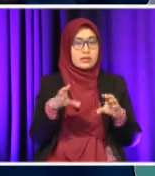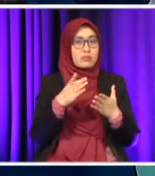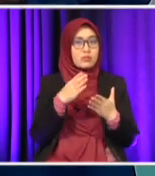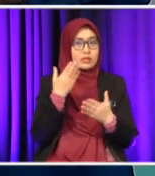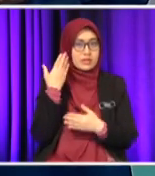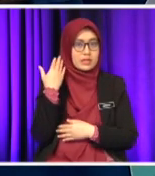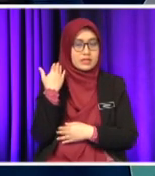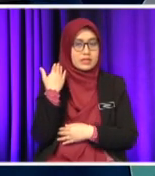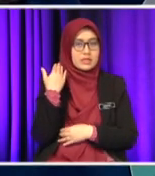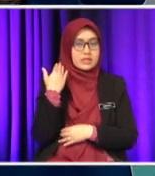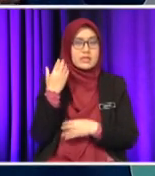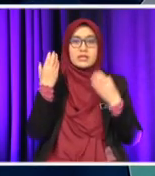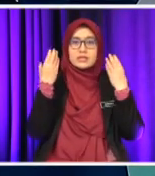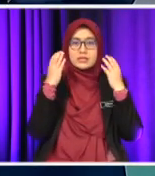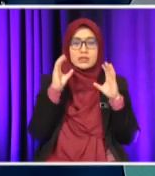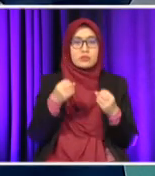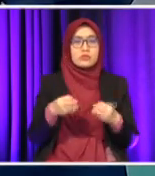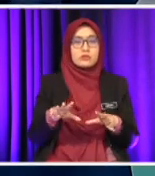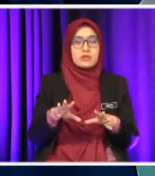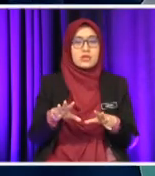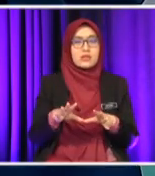Cik gudang kumpulkan